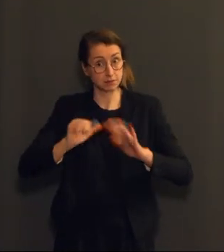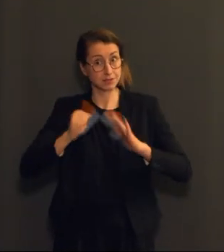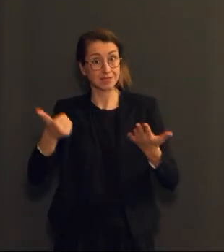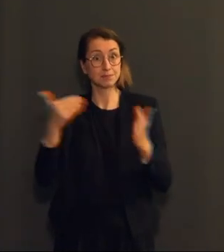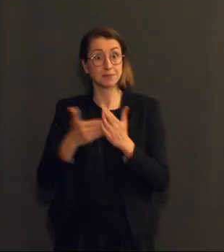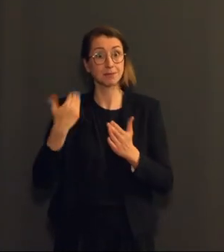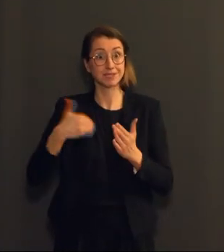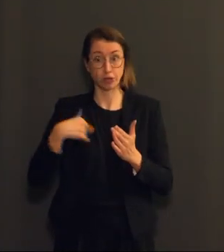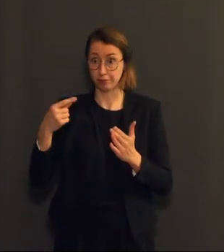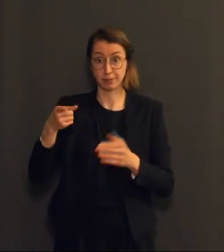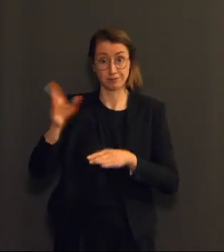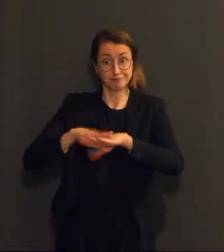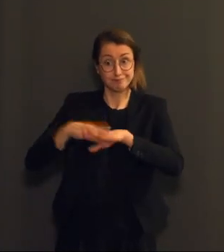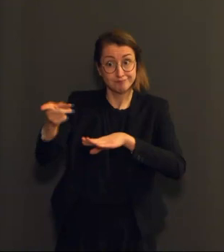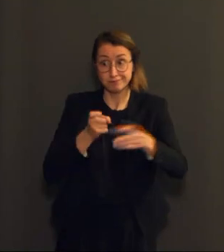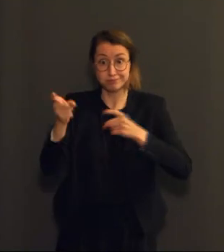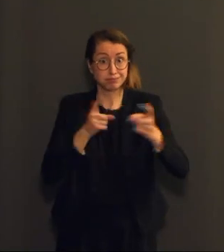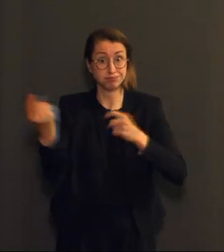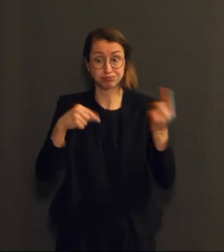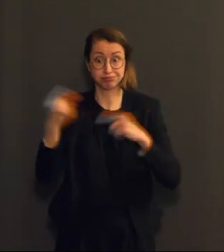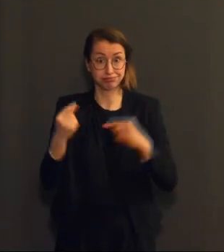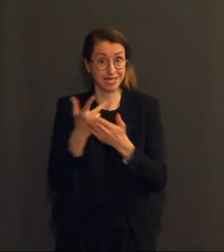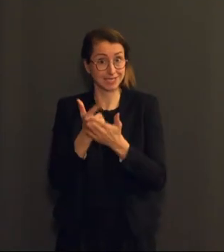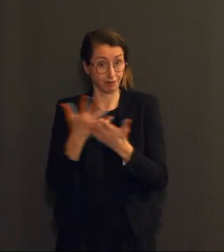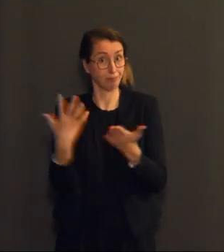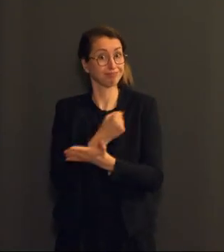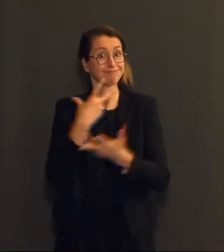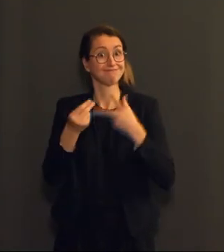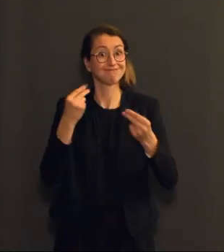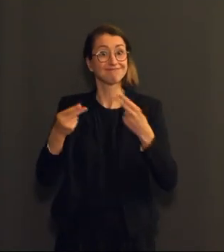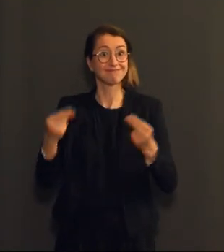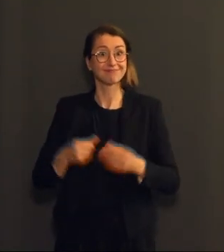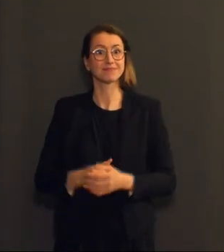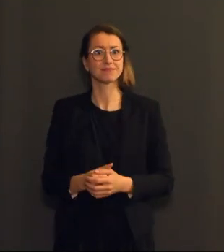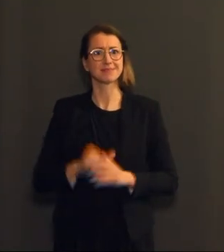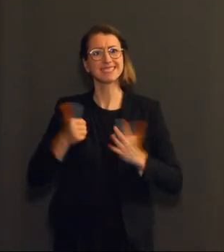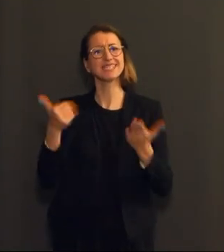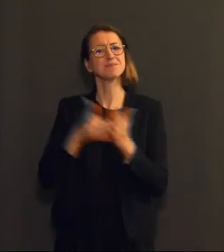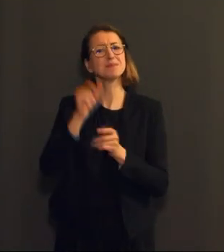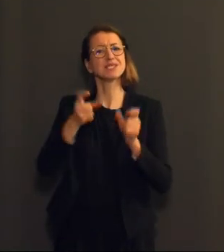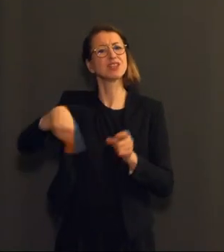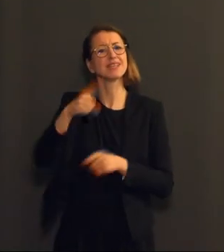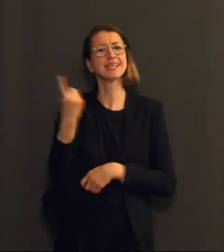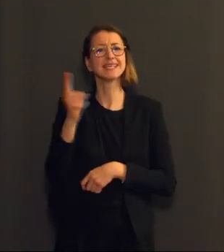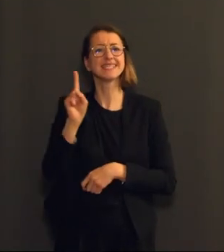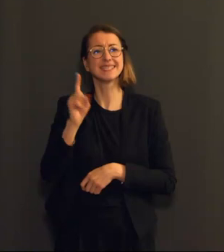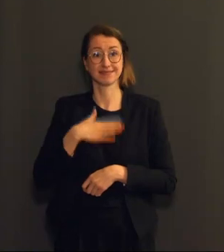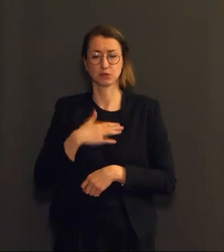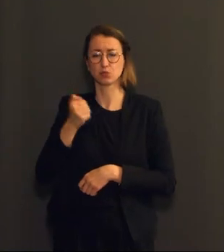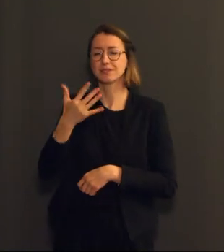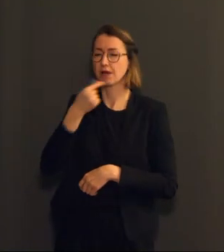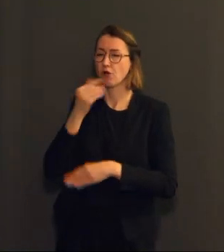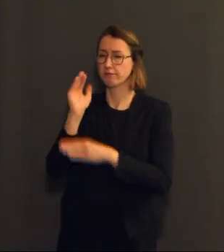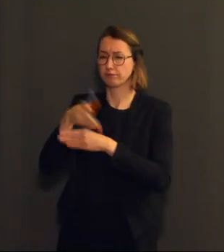La grande majorité de ces personnes sont âgées de plus de 65 ans et ont donc reçu par ce billet leur vaccin plus tôt que